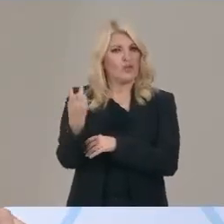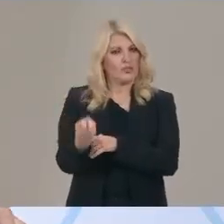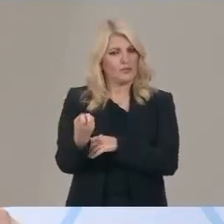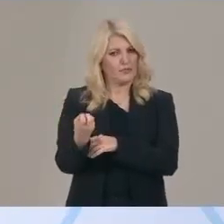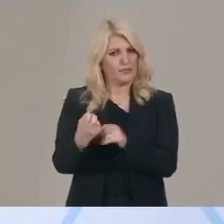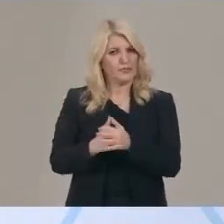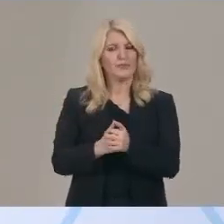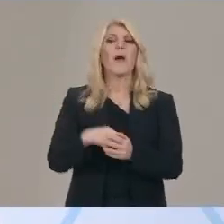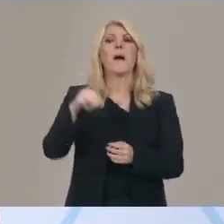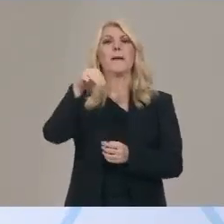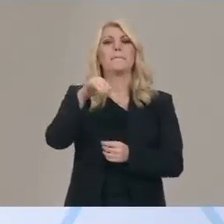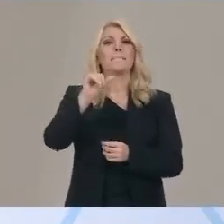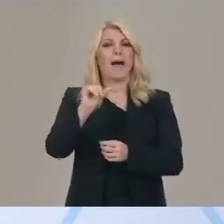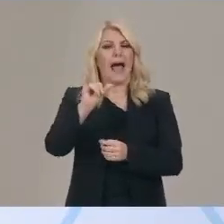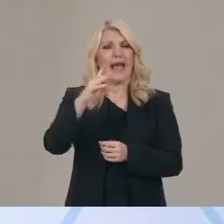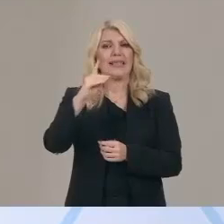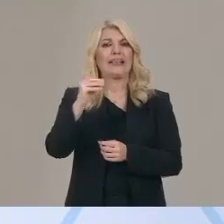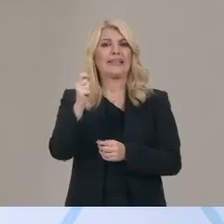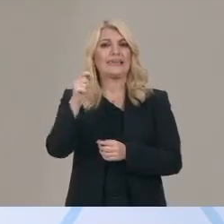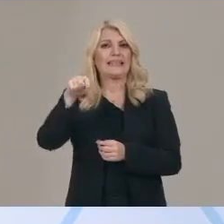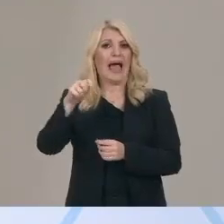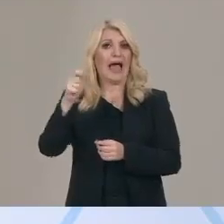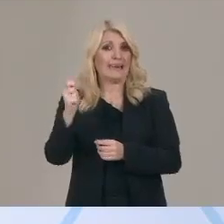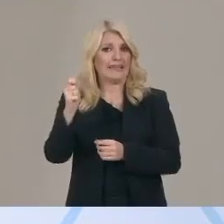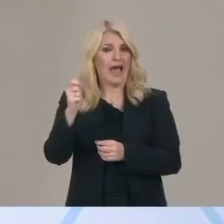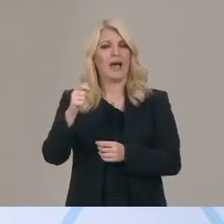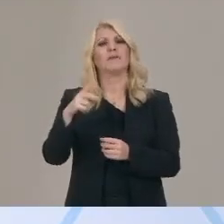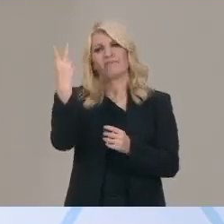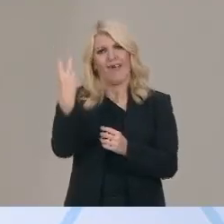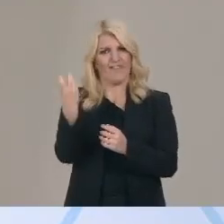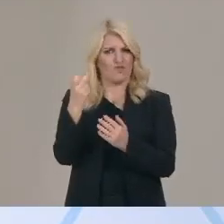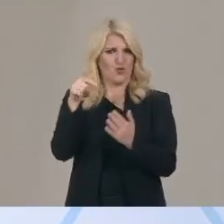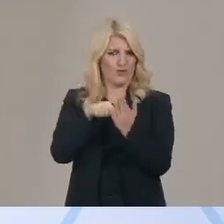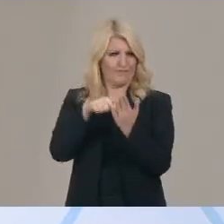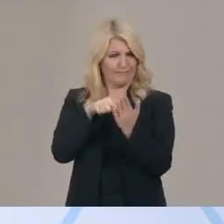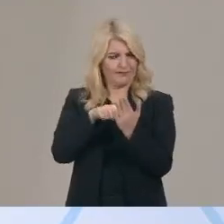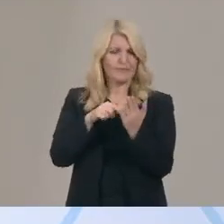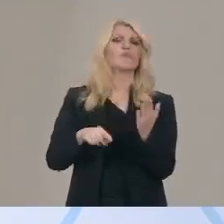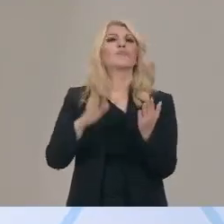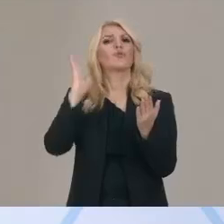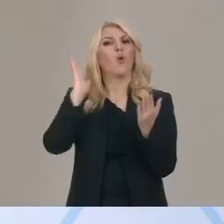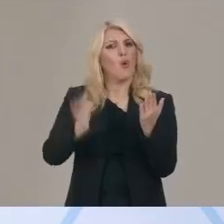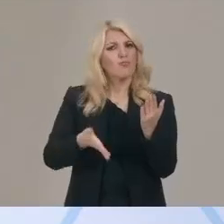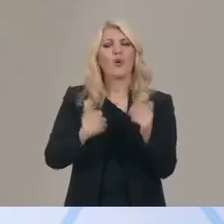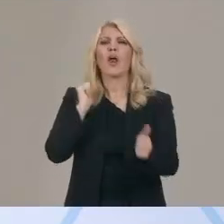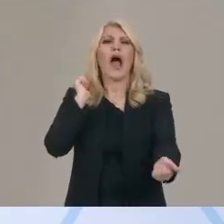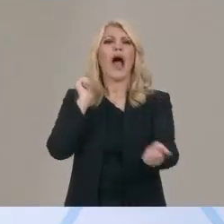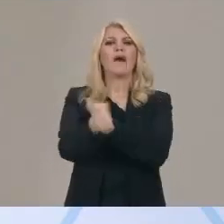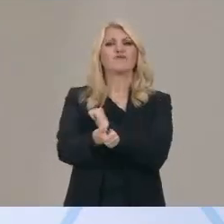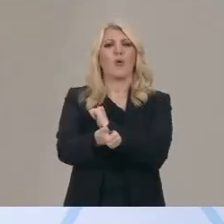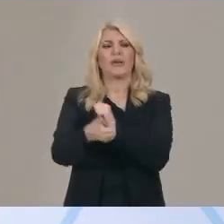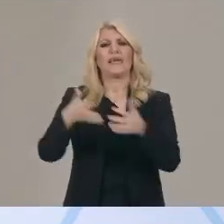My Data App που θα επιτρέπει στις επιχειρήσεις να εκδίδουν και να διαβιβάζουν παραστατικά